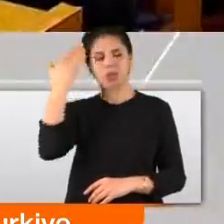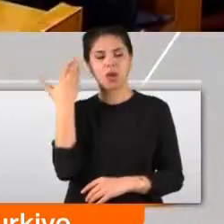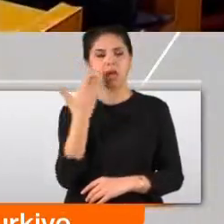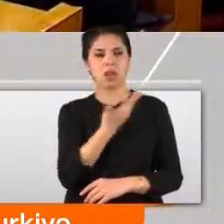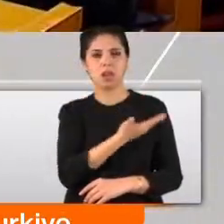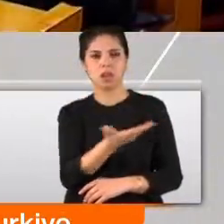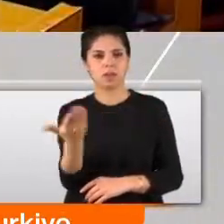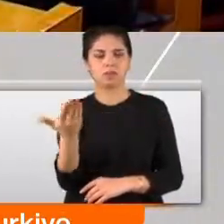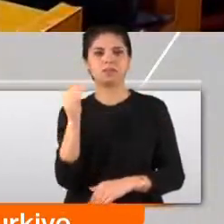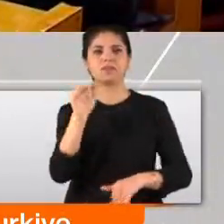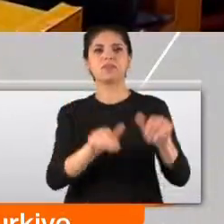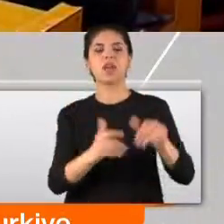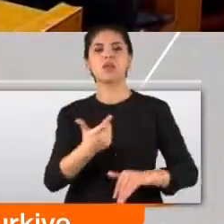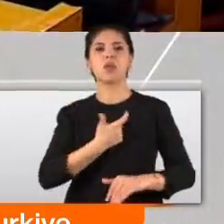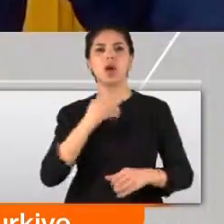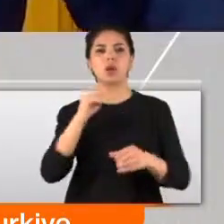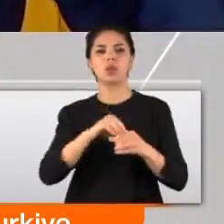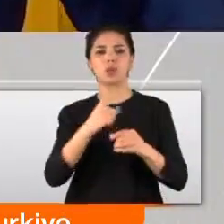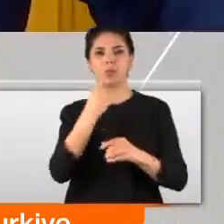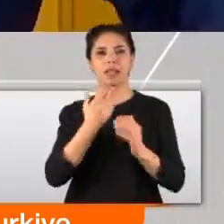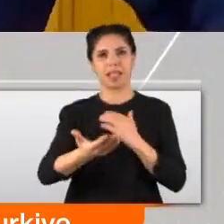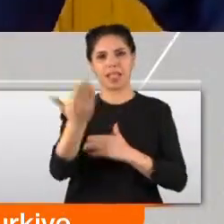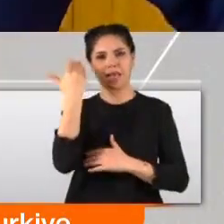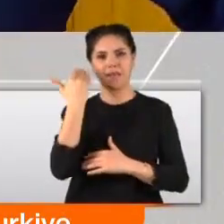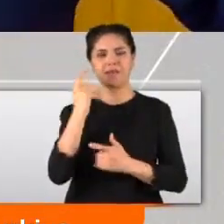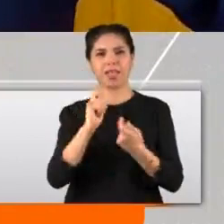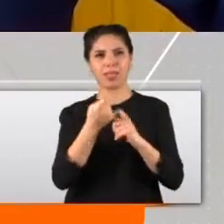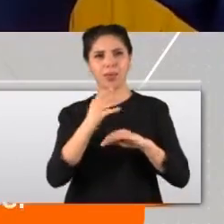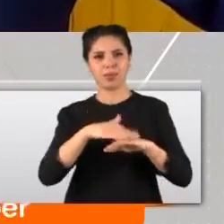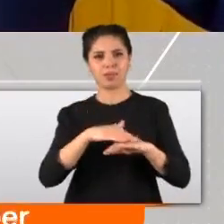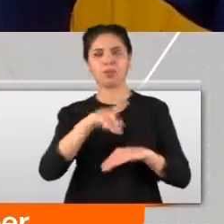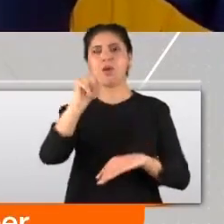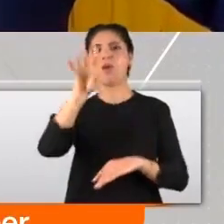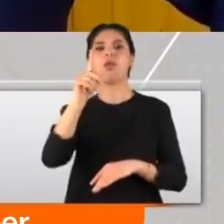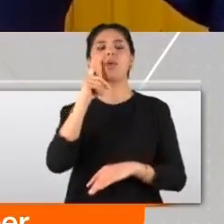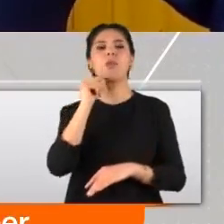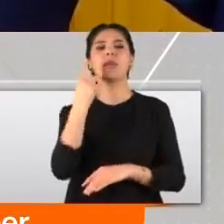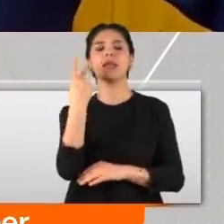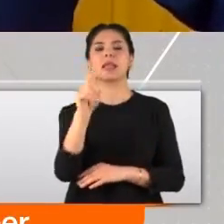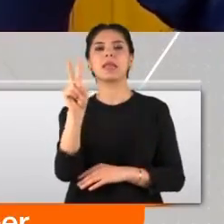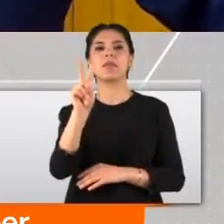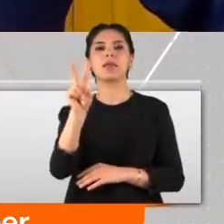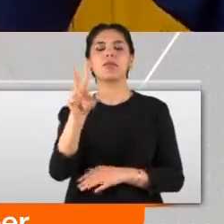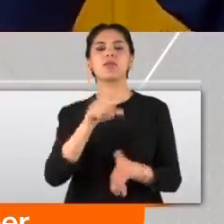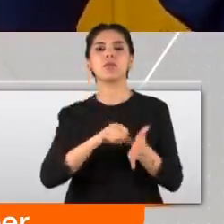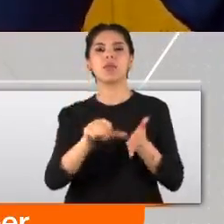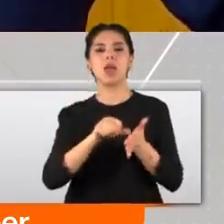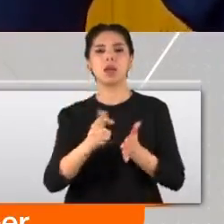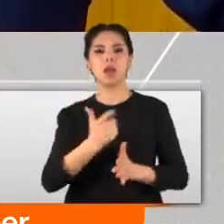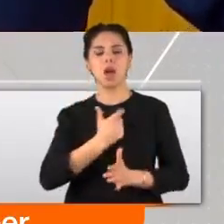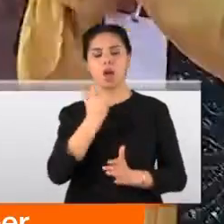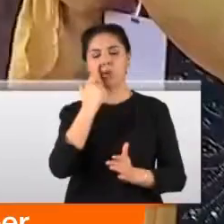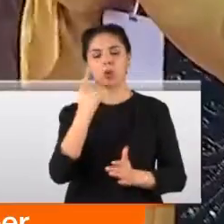takımıdır. Seçim kanunlarında geçen yıl yaptığımız değişiklikler 14 Mayıs 2023 tarihinde